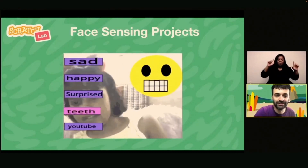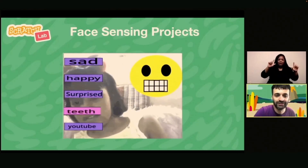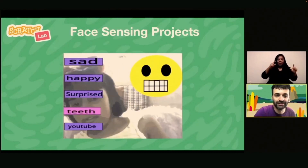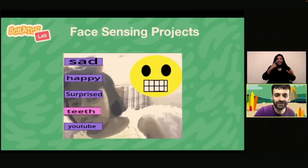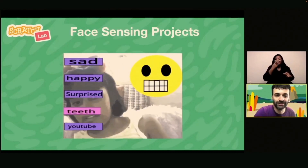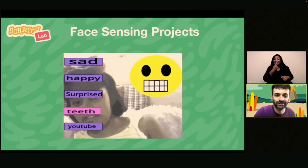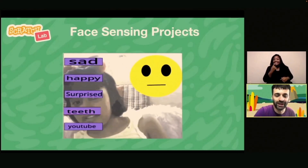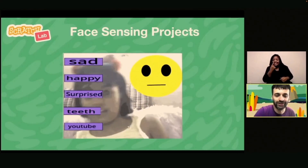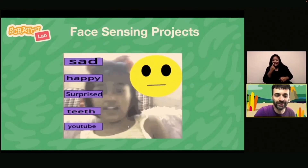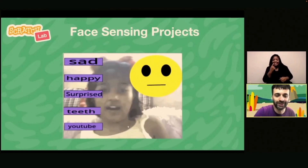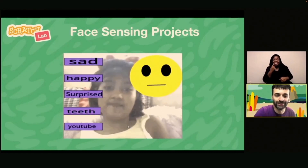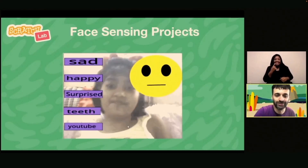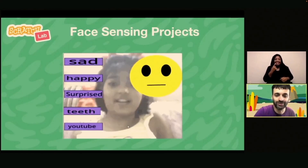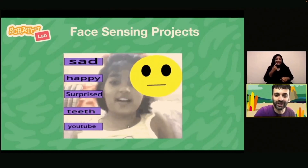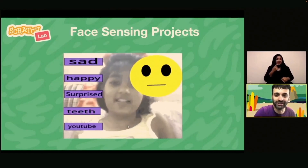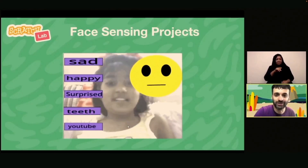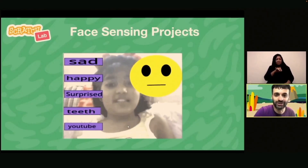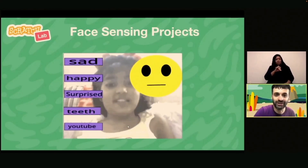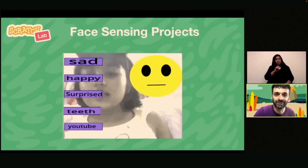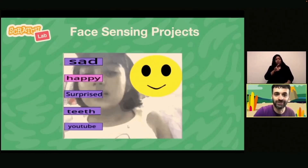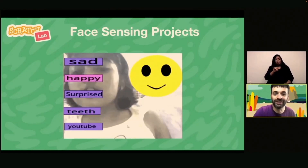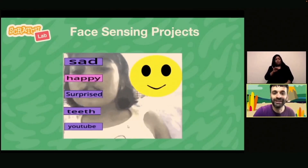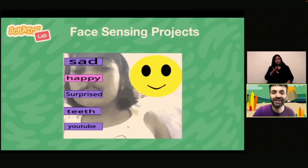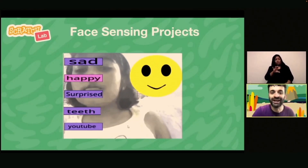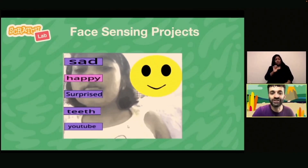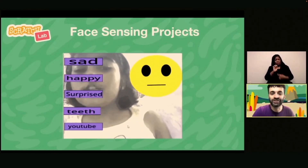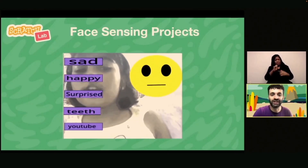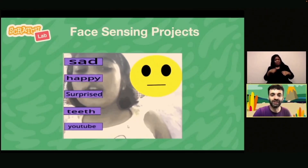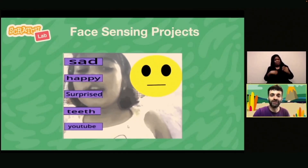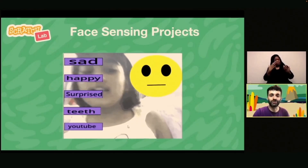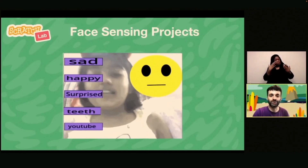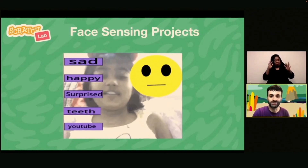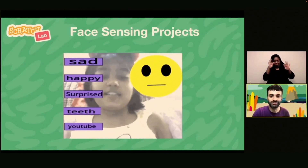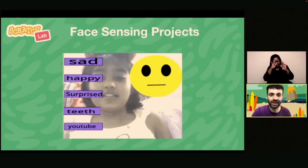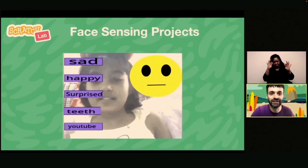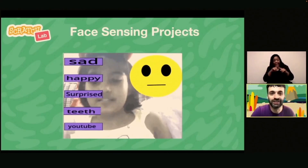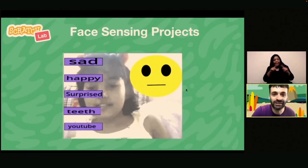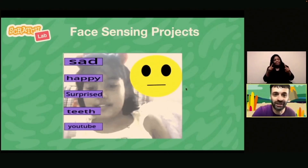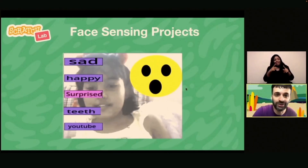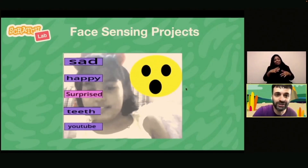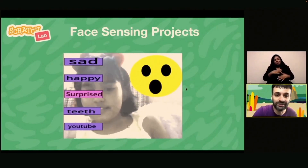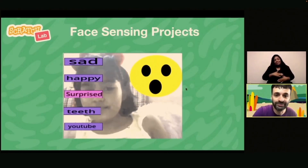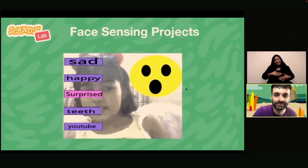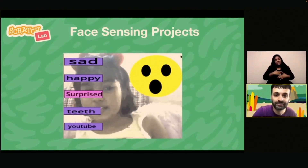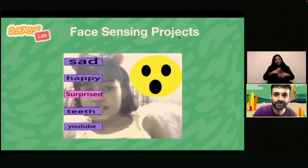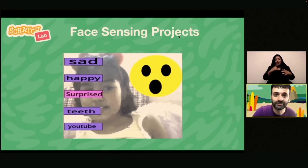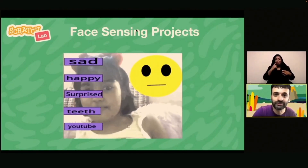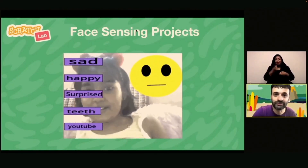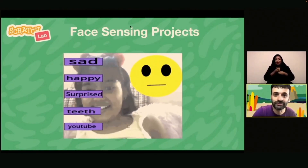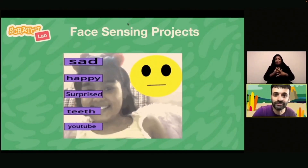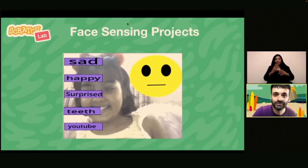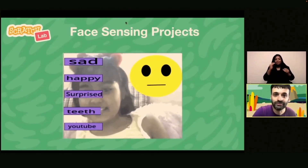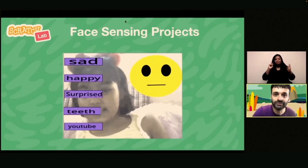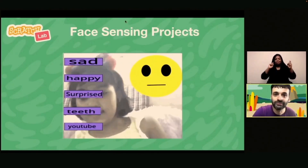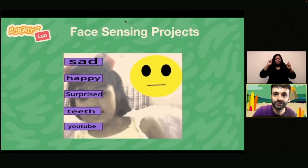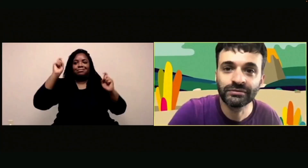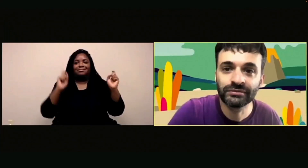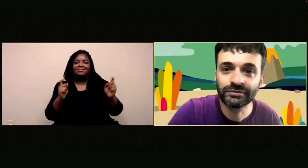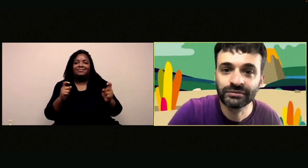per mostrare le diverse emozioni triste, felice, senza denti